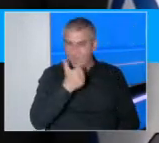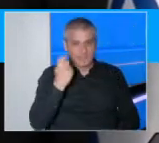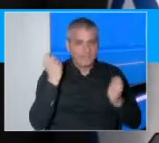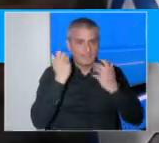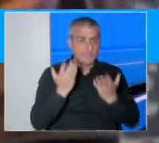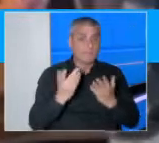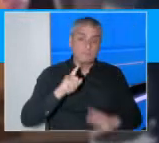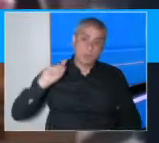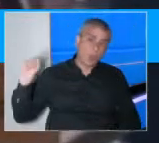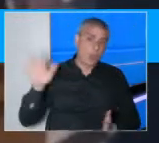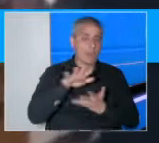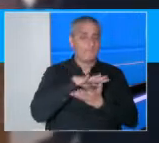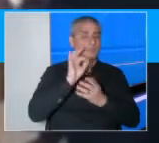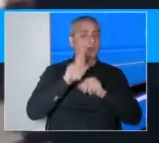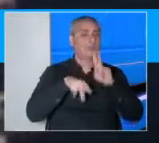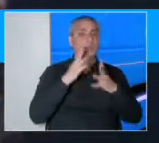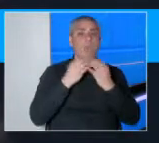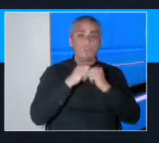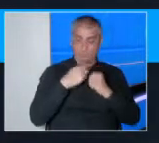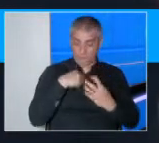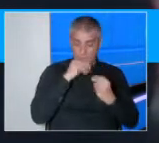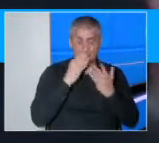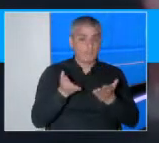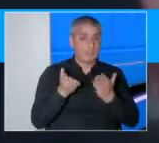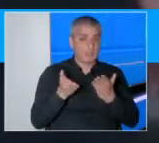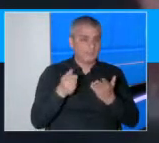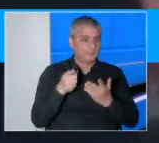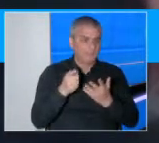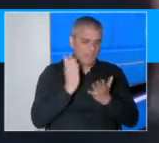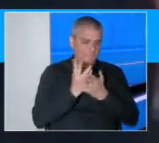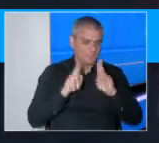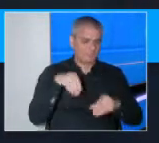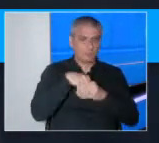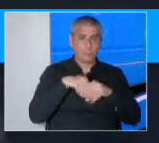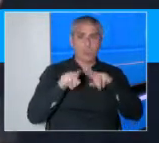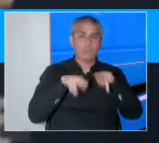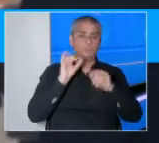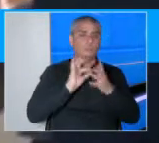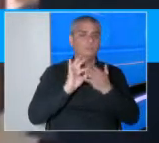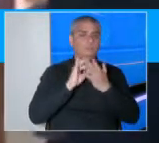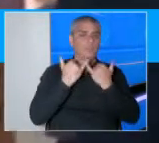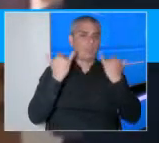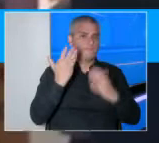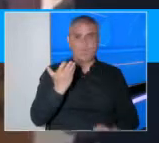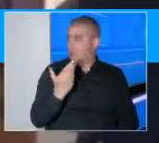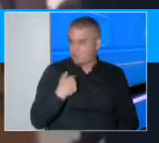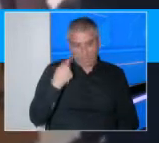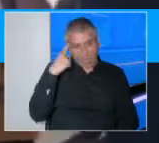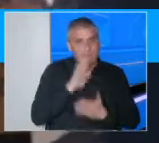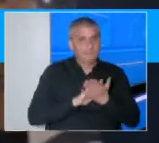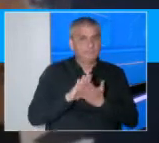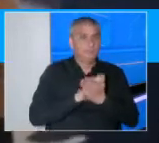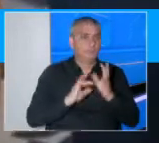מדהים? כל המערך הזה של הטיפול במשפחות שאני מדבר, זה מערך שקיים בטיפול של הרווחה בקהילה. אנחנו לא ממציאים שום